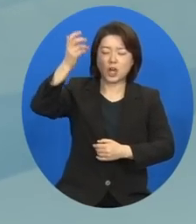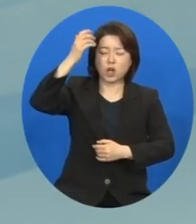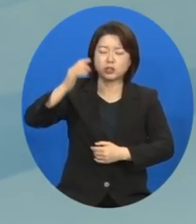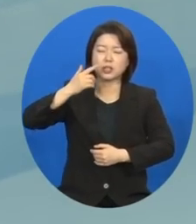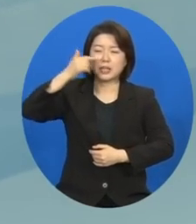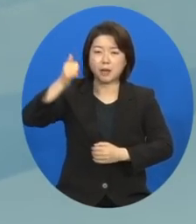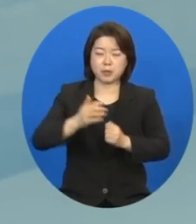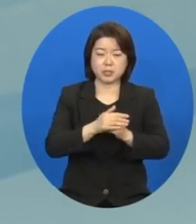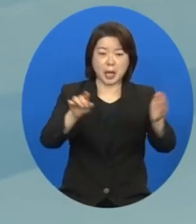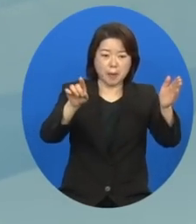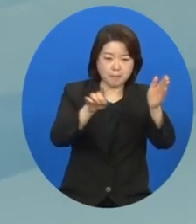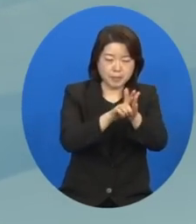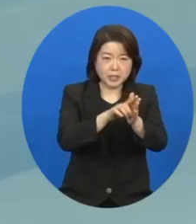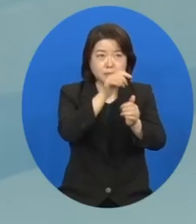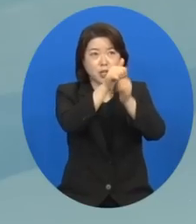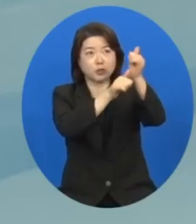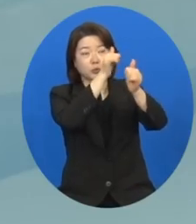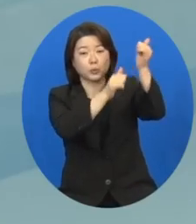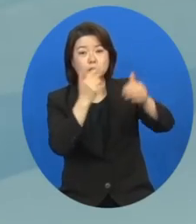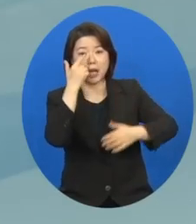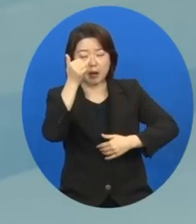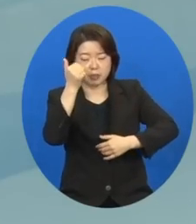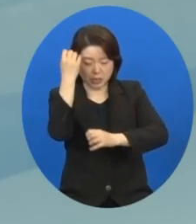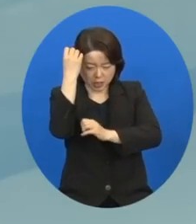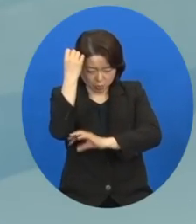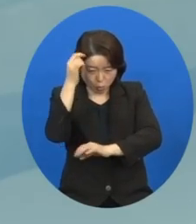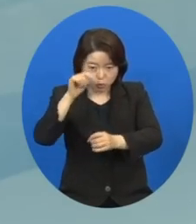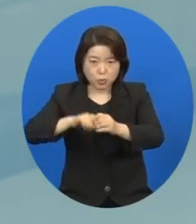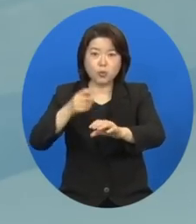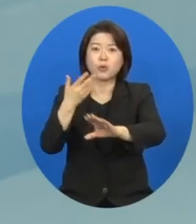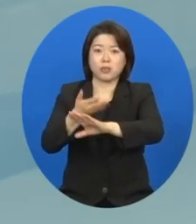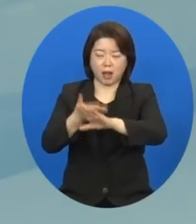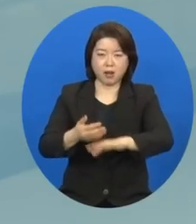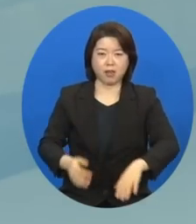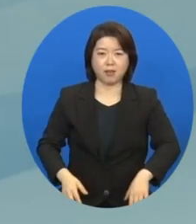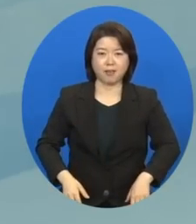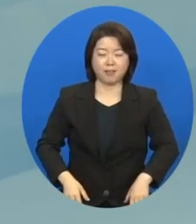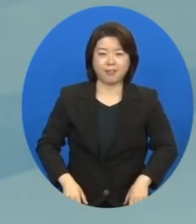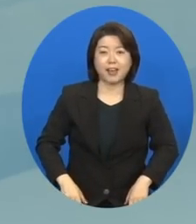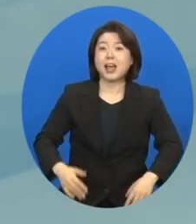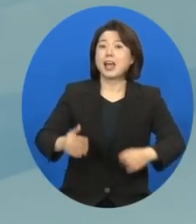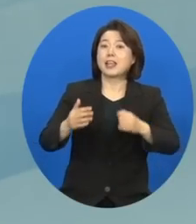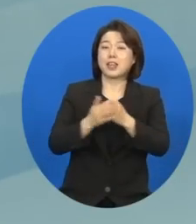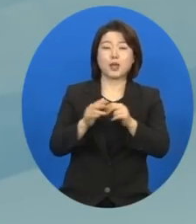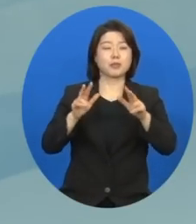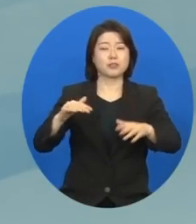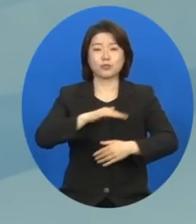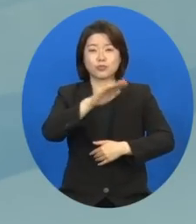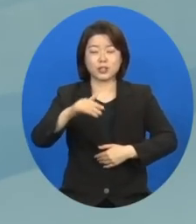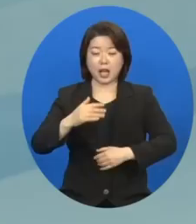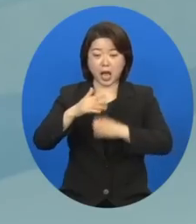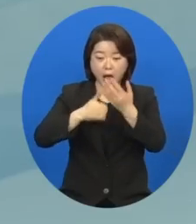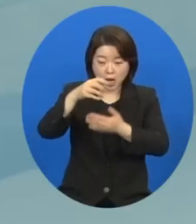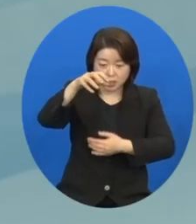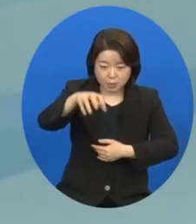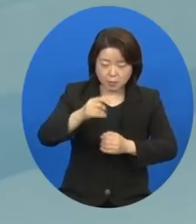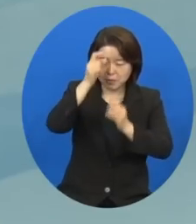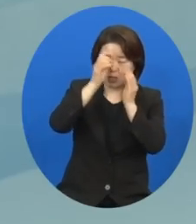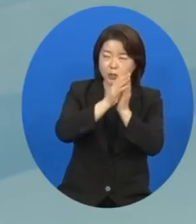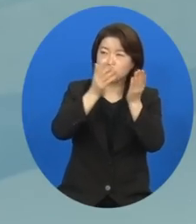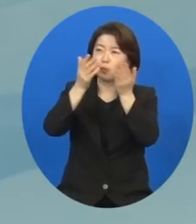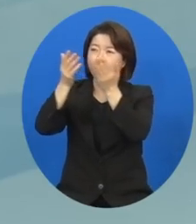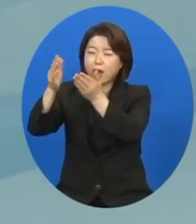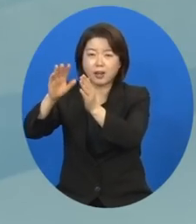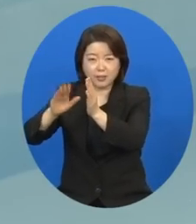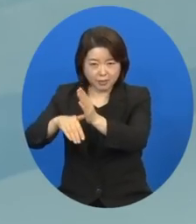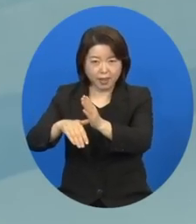믿음의 조상이라는 점에서도 본질적으로 또한 다른 것이기도 합니다. 그러니까 지금 우리가 하나님 앞에 기도하며 나아가는 것